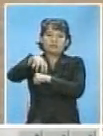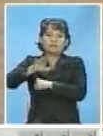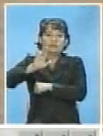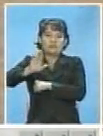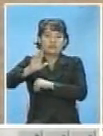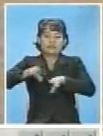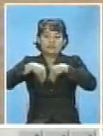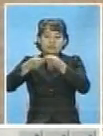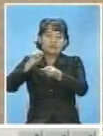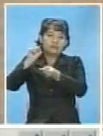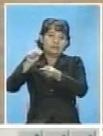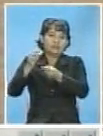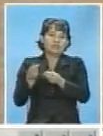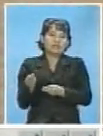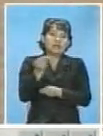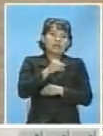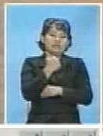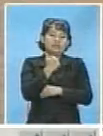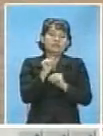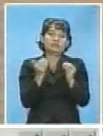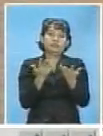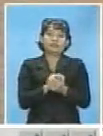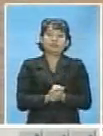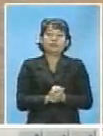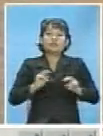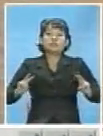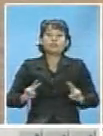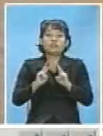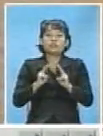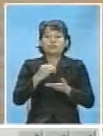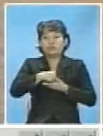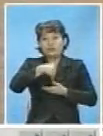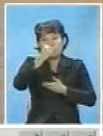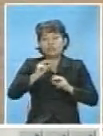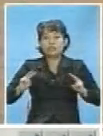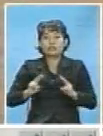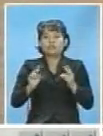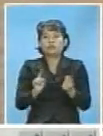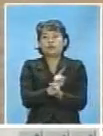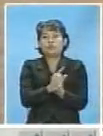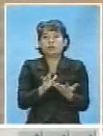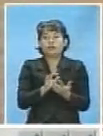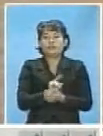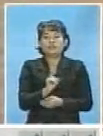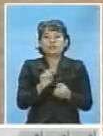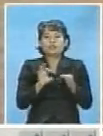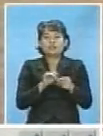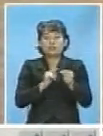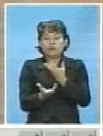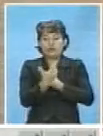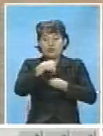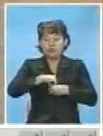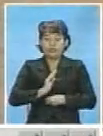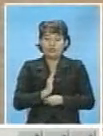ได้มีไว้ที่อื่นเลยหรือมีที่ระบุไว้ที่กระทรวงศึกษาและกระทรวงวัฒนธรรมเพื่อการปลูกฝังคุณธรรมจริย